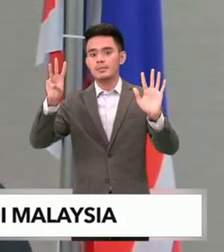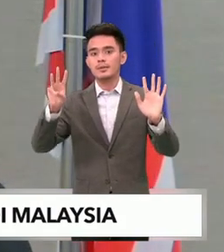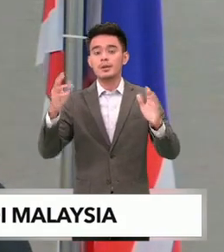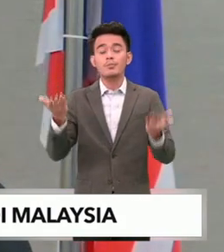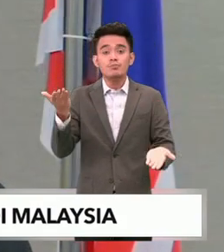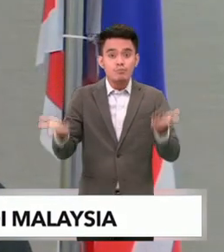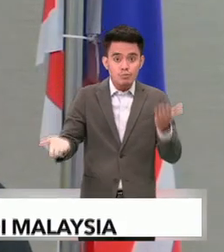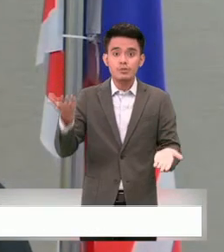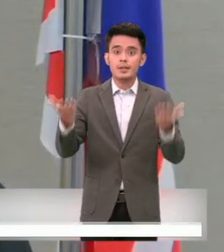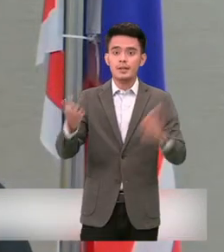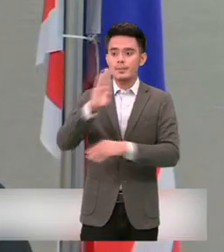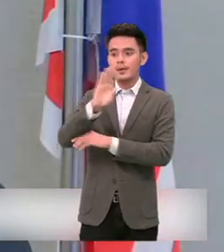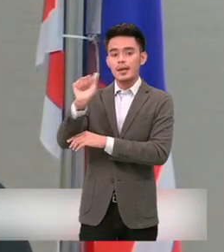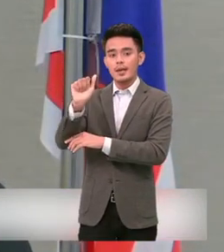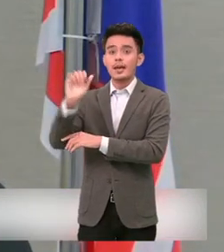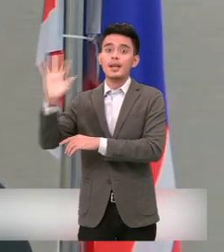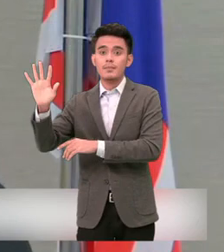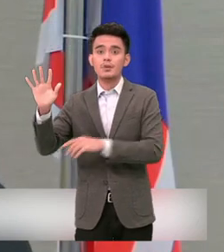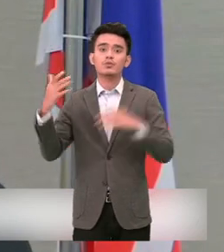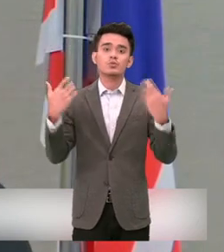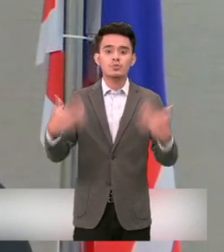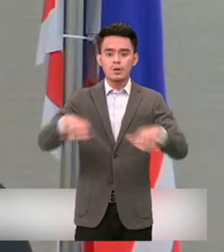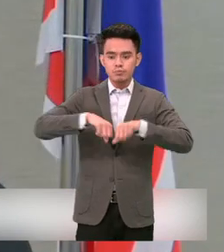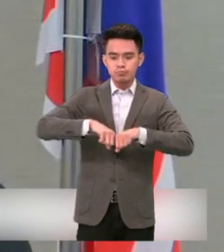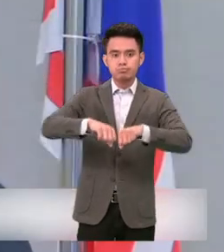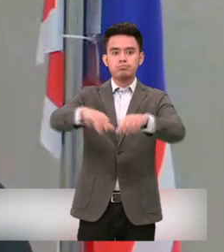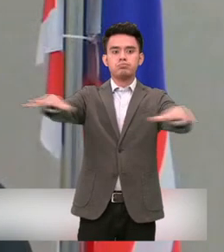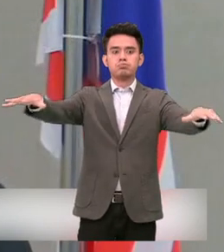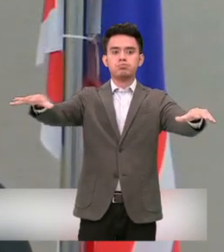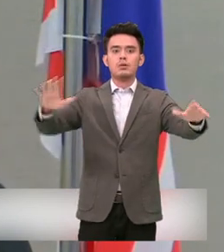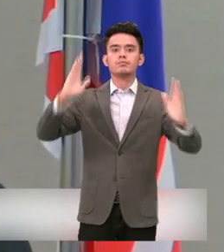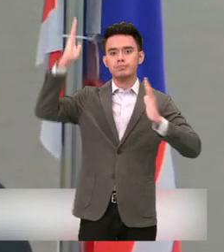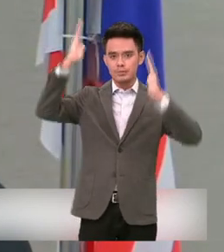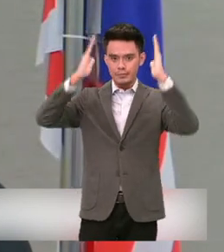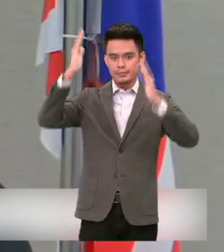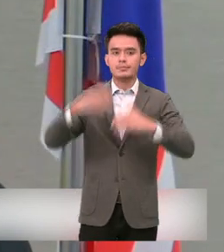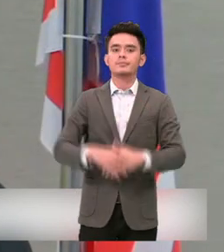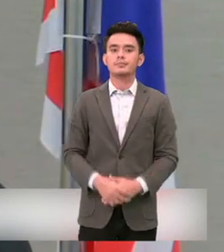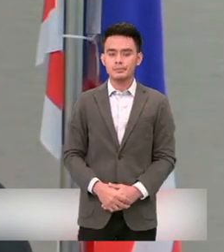besar BA5 sudah merebak dengan luas di Malaysia.